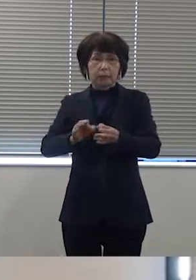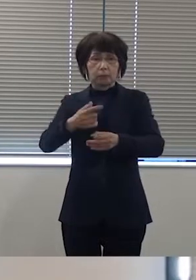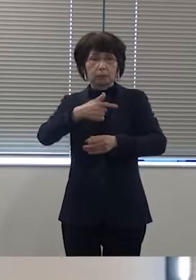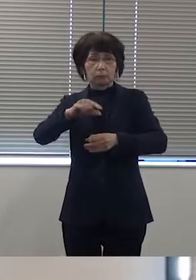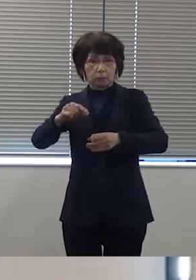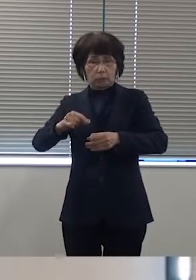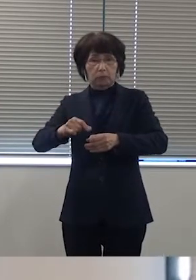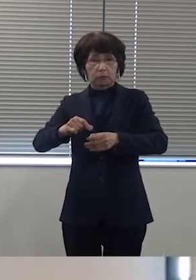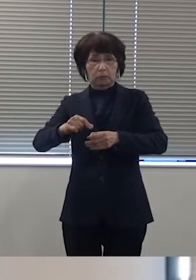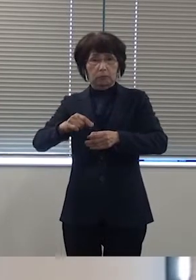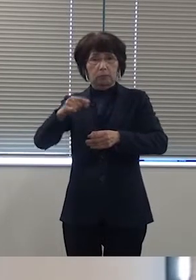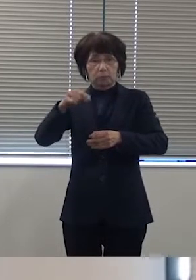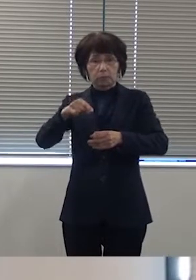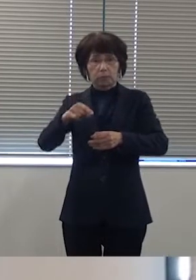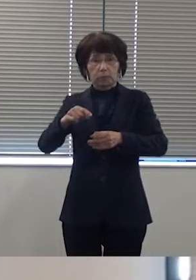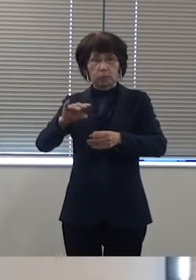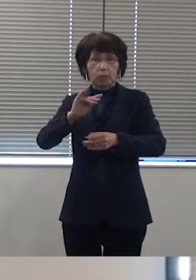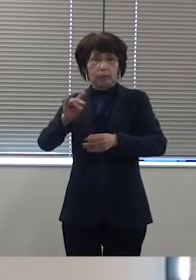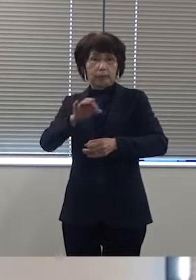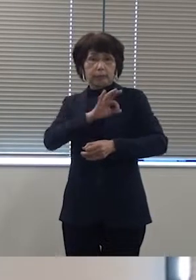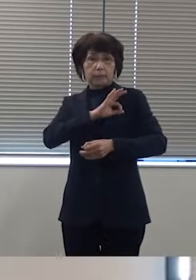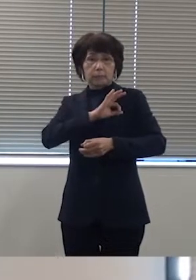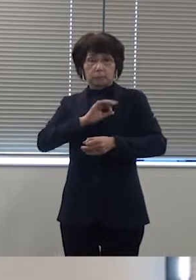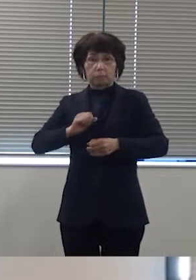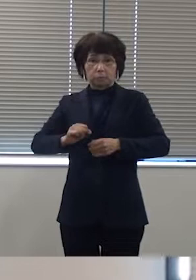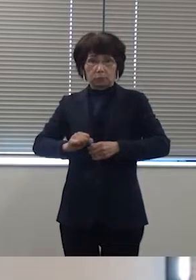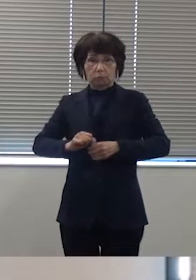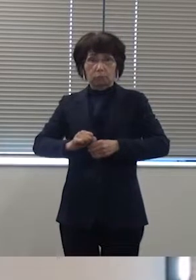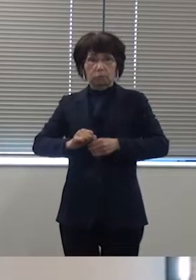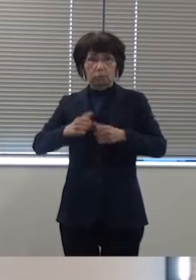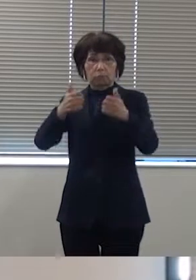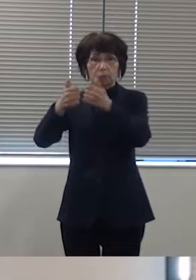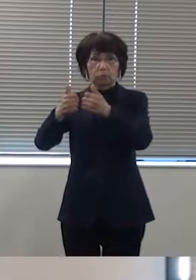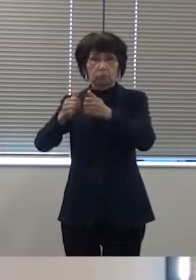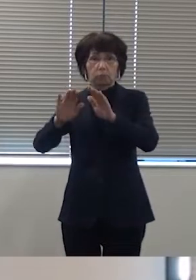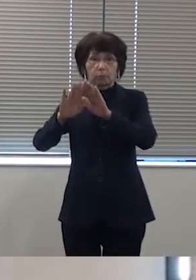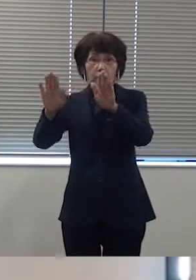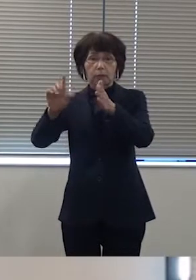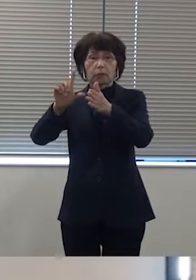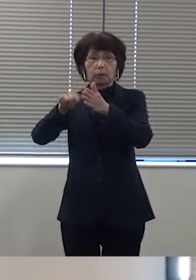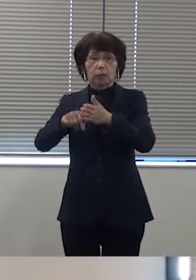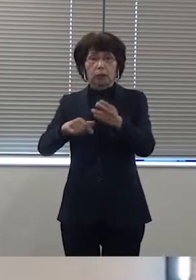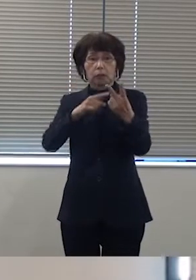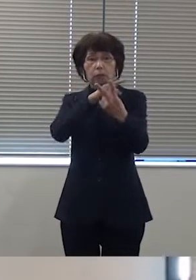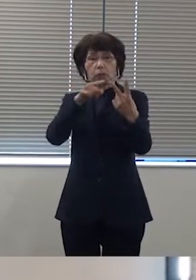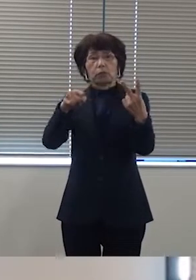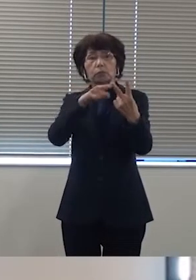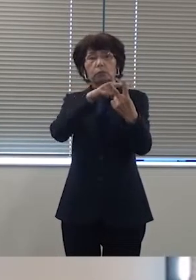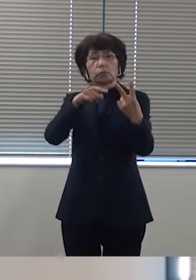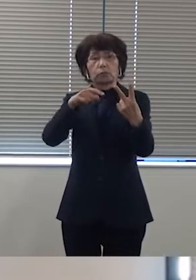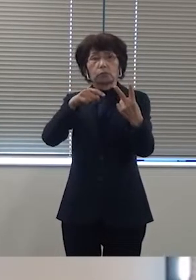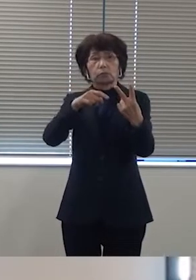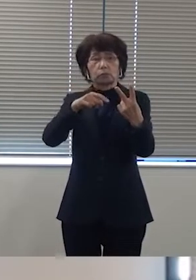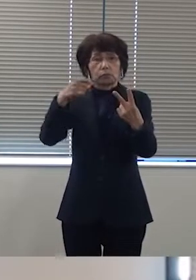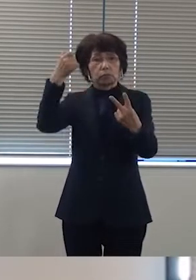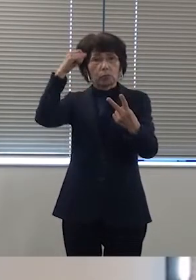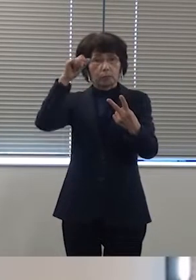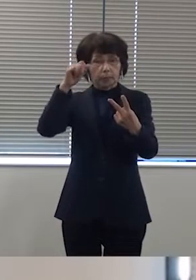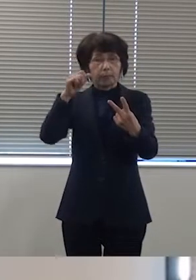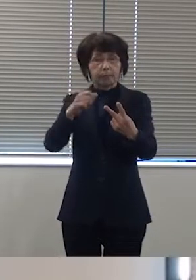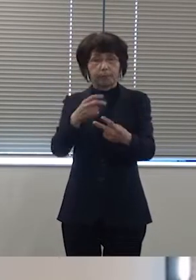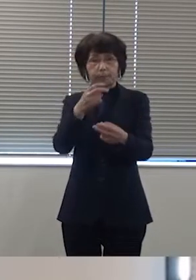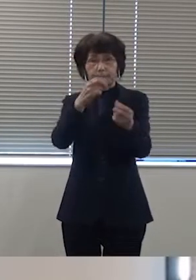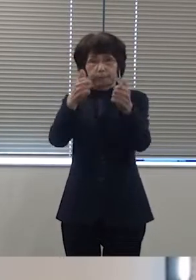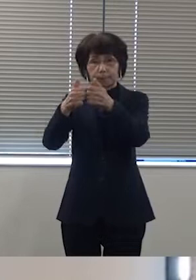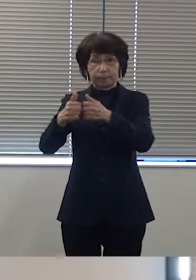再任の議案がですね、お一人おりますので、会期中に2件の人事案件をお諮りをする予